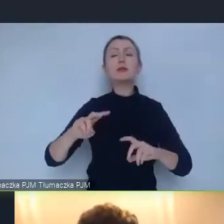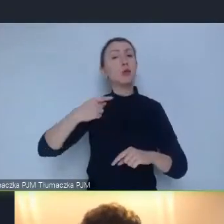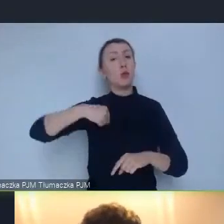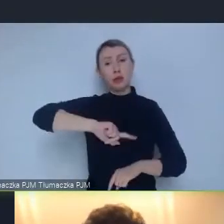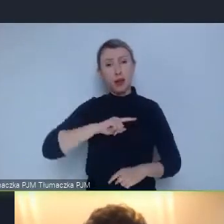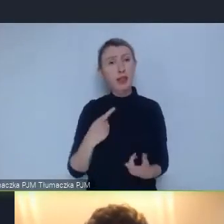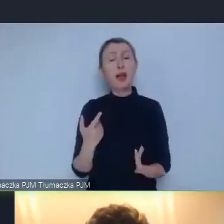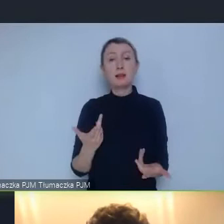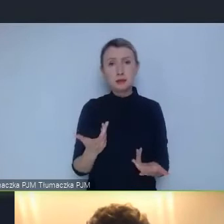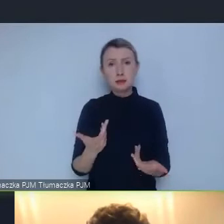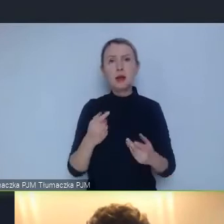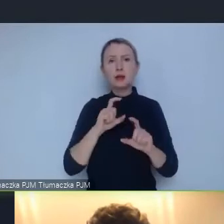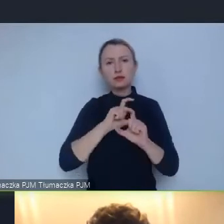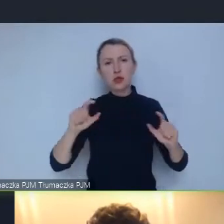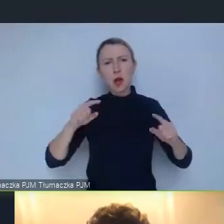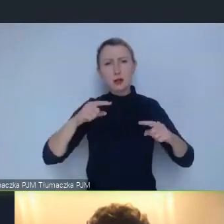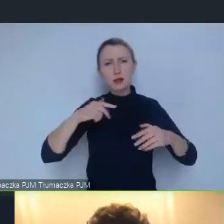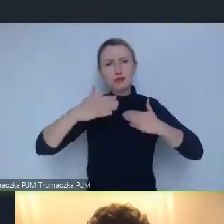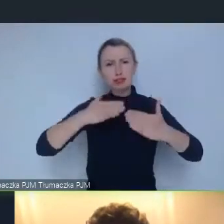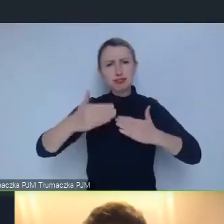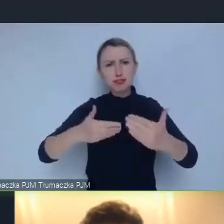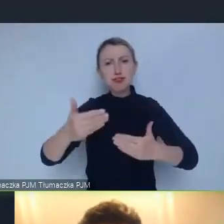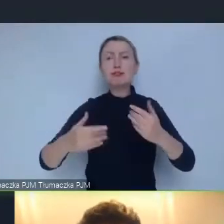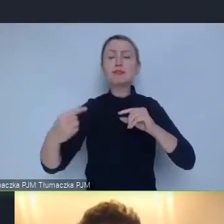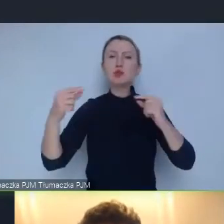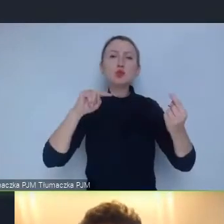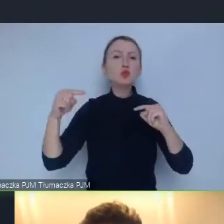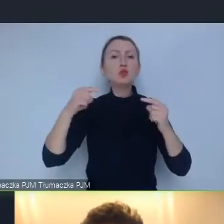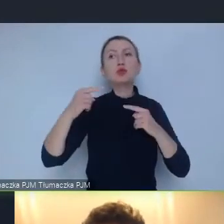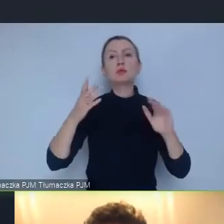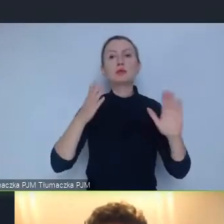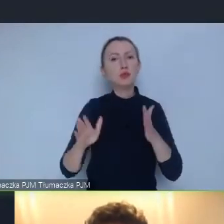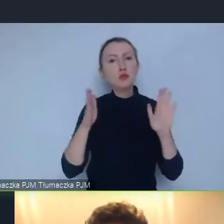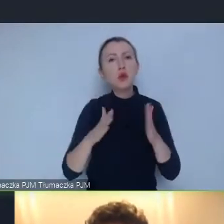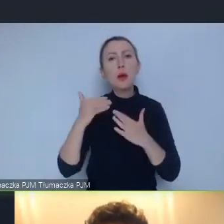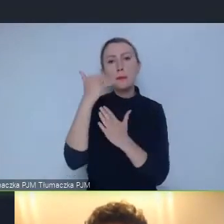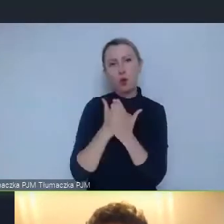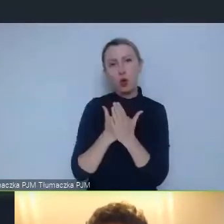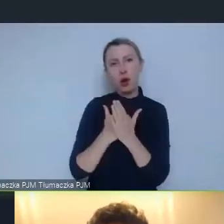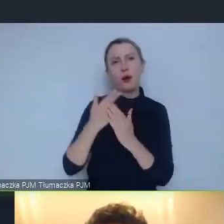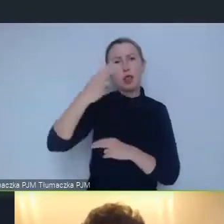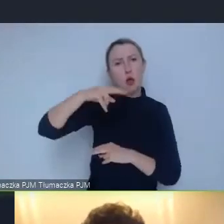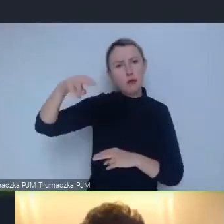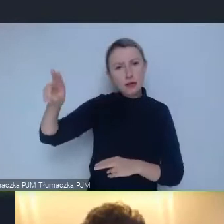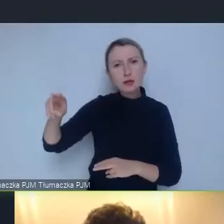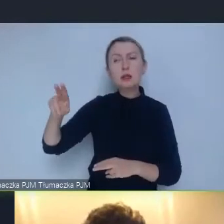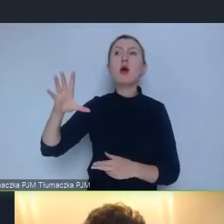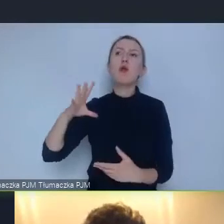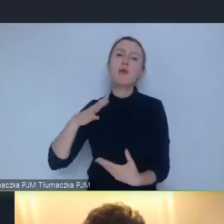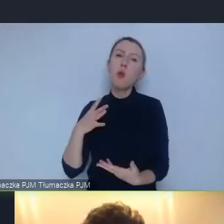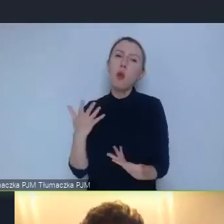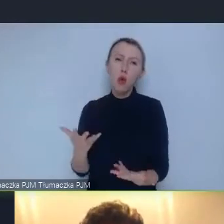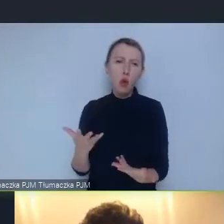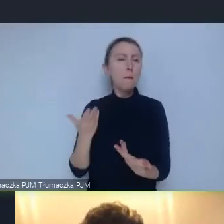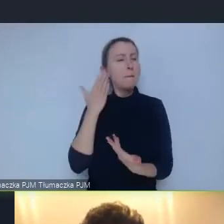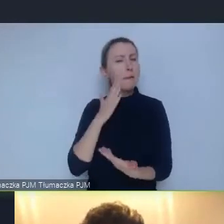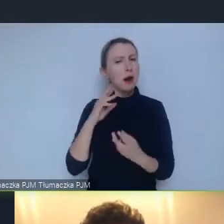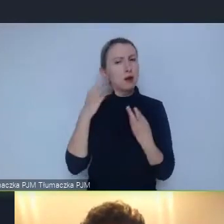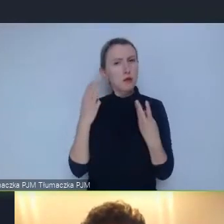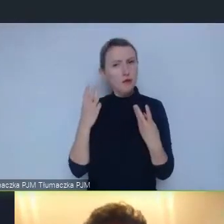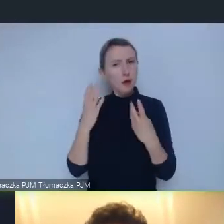w toku całej dyskusji przygotowania programu norweskiego była bardzo